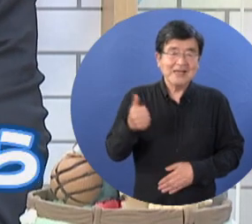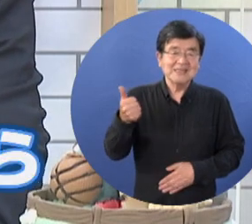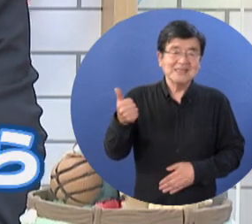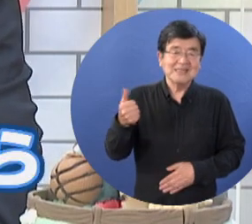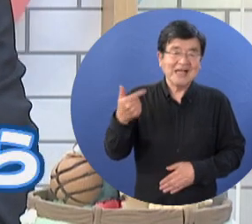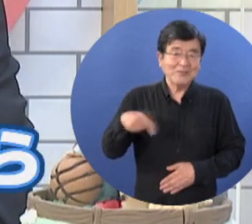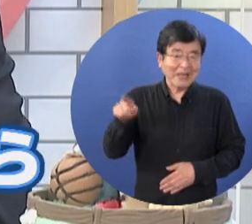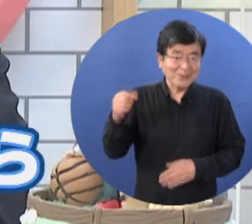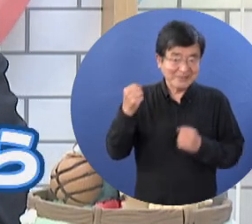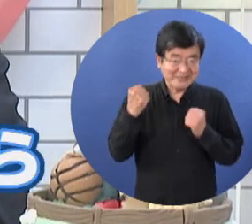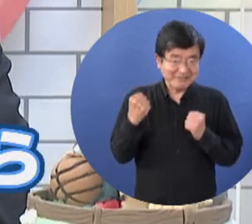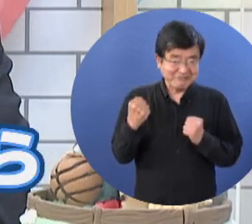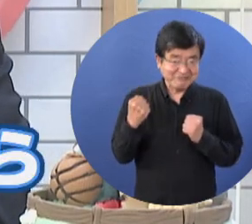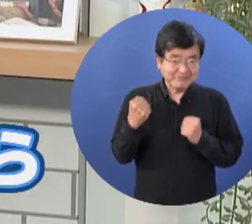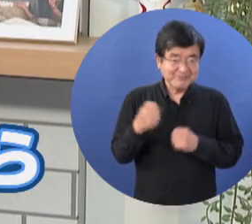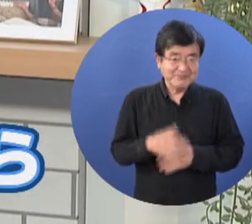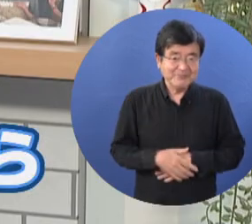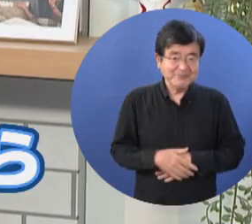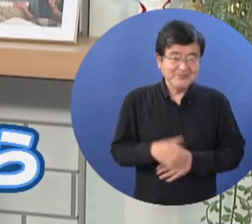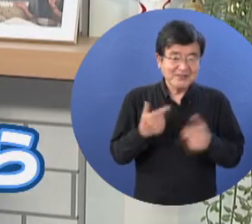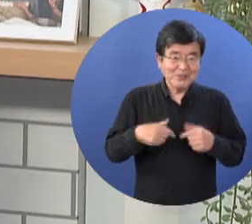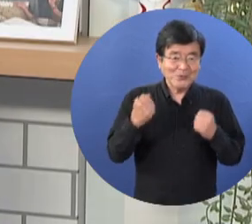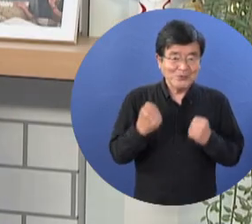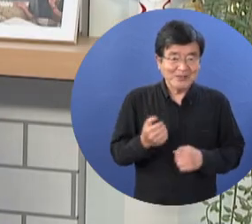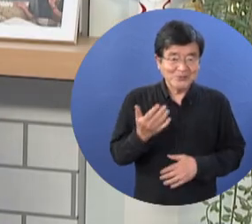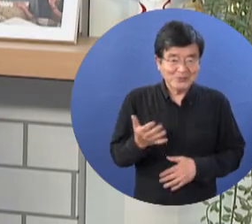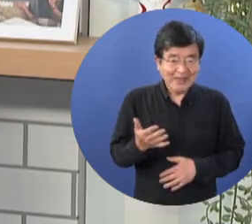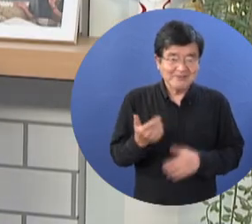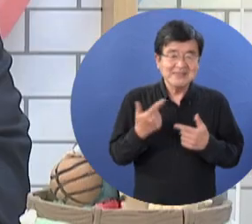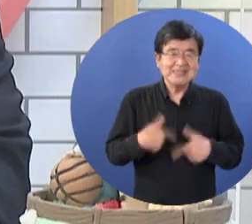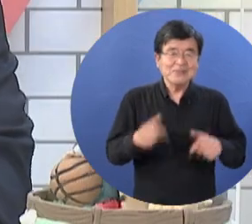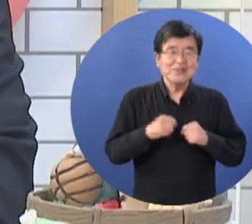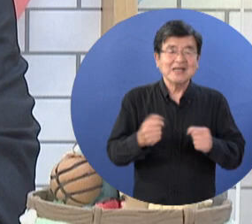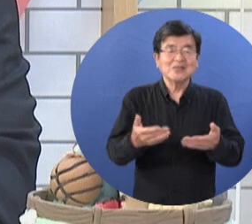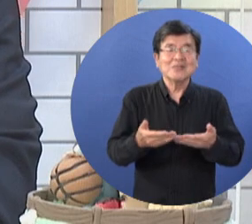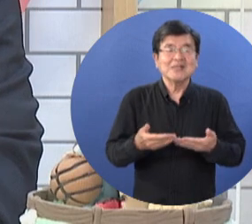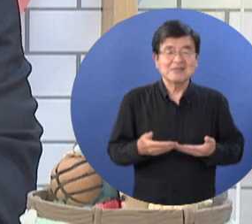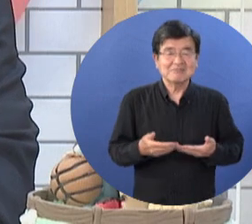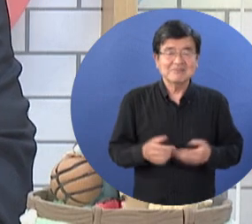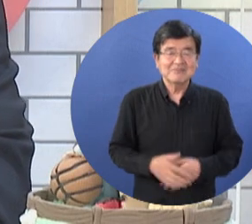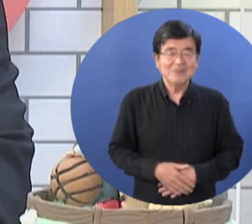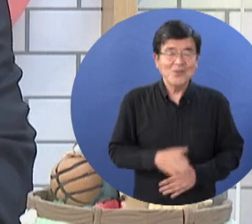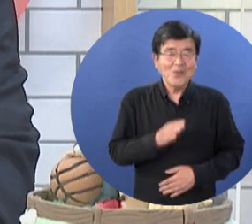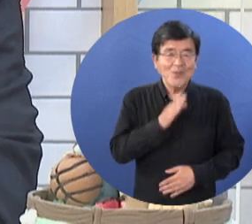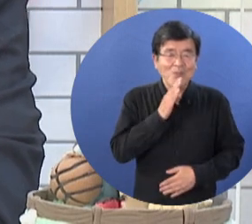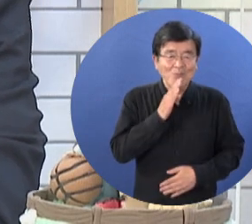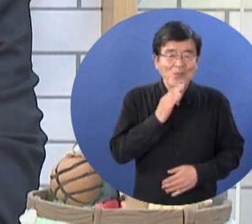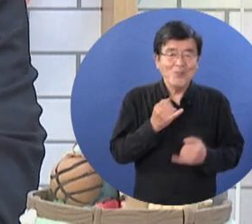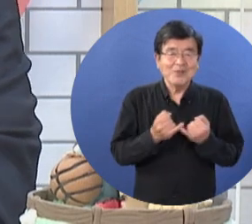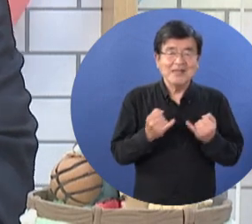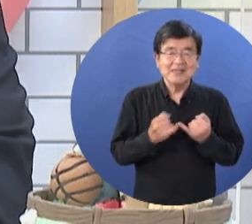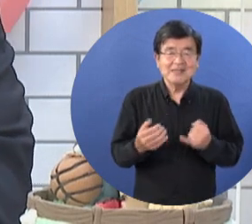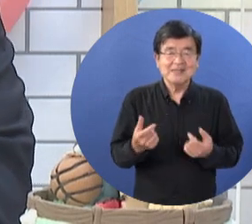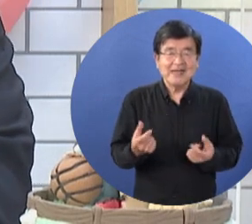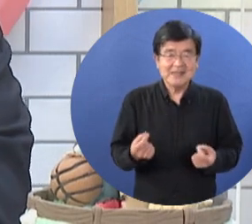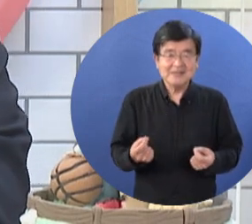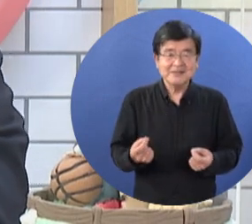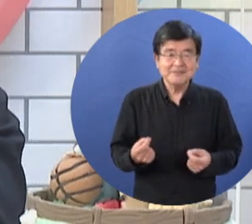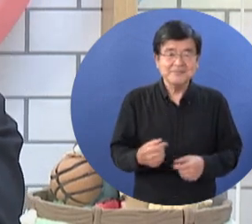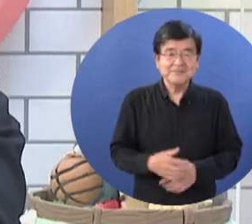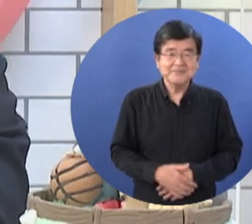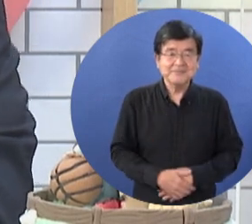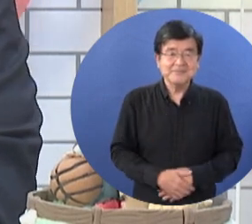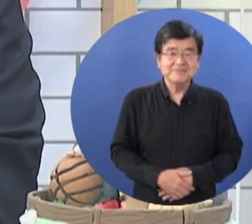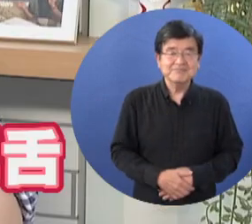スパイシーさんいつもあそこいますからあれ言ったらいつでも 常駐で、 あれやってくださいって言ったら吹田行き吹田行きっていつもやってくれますから